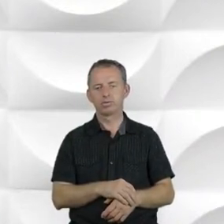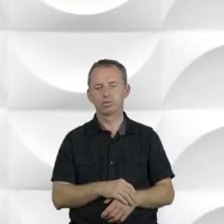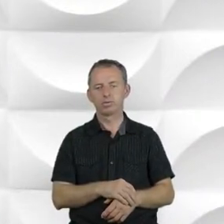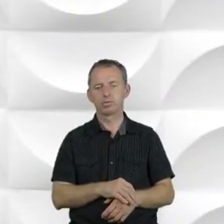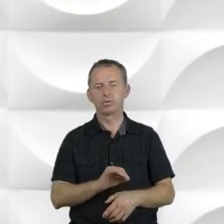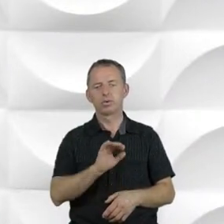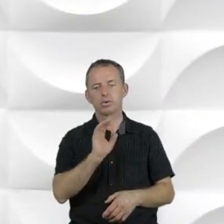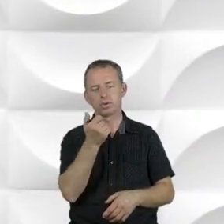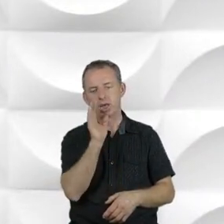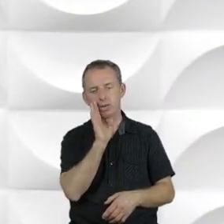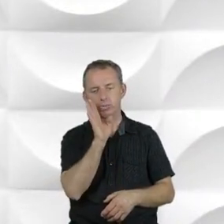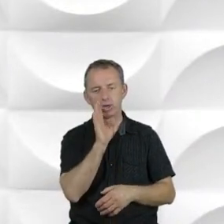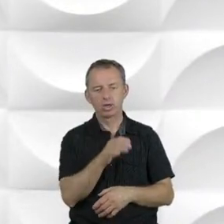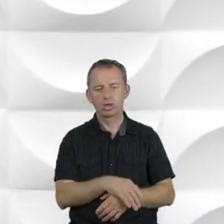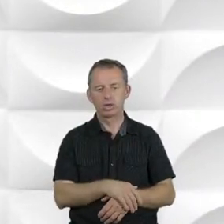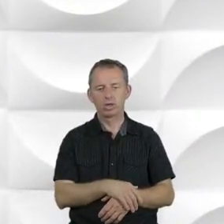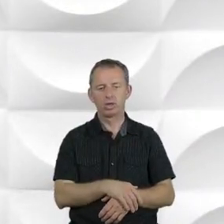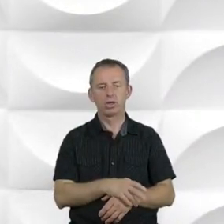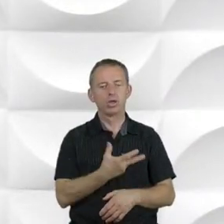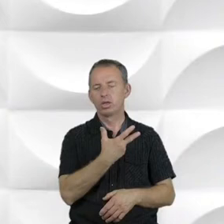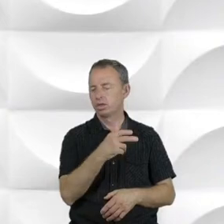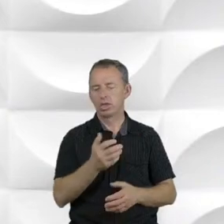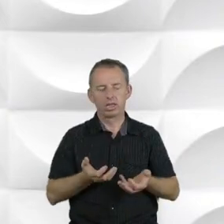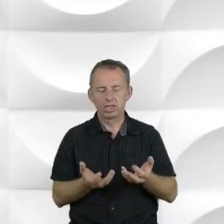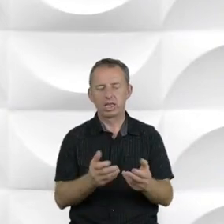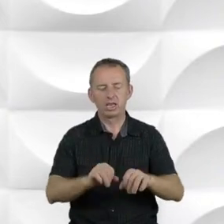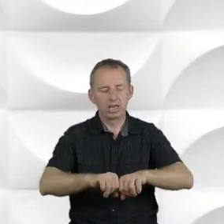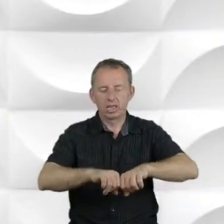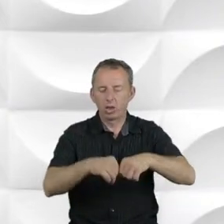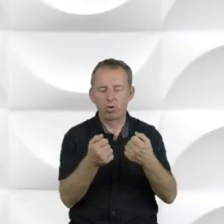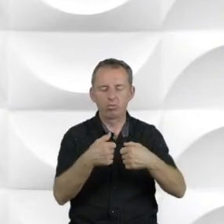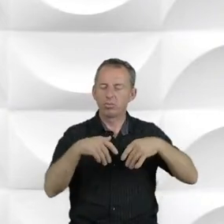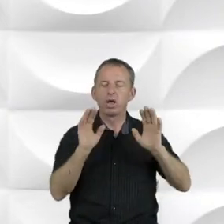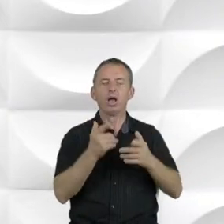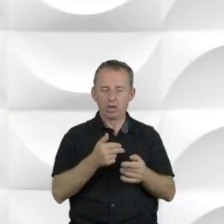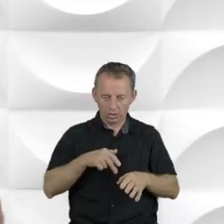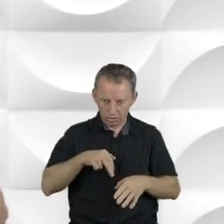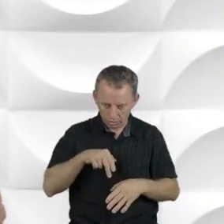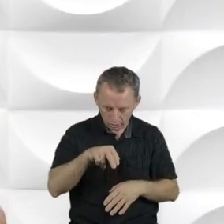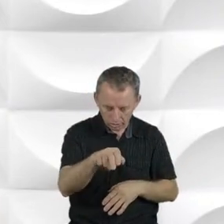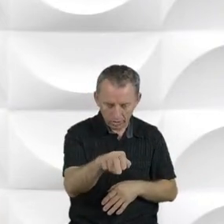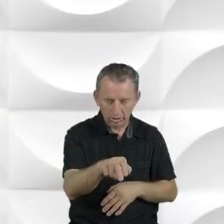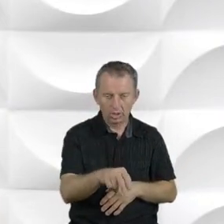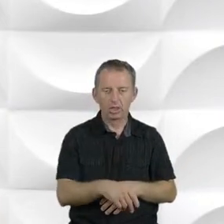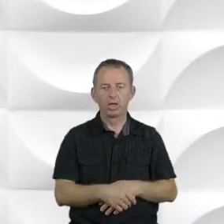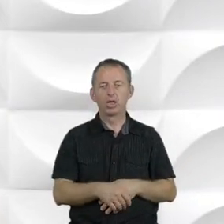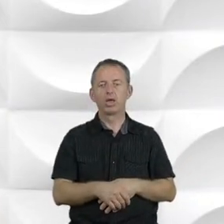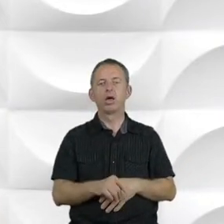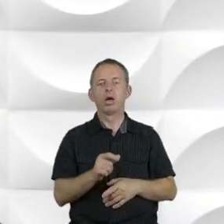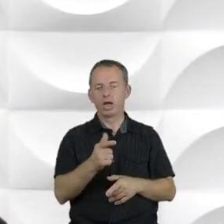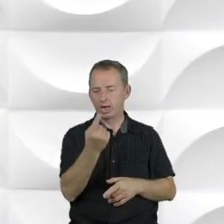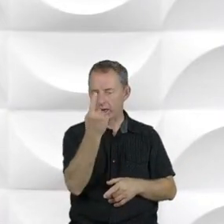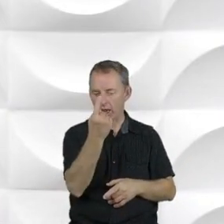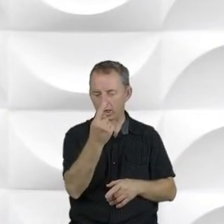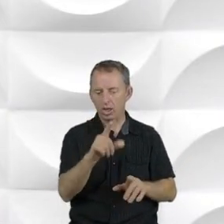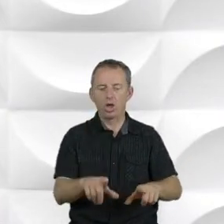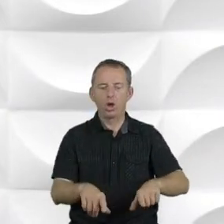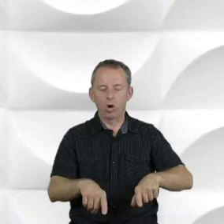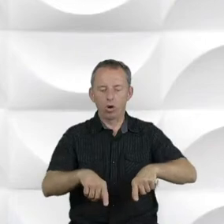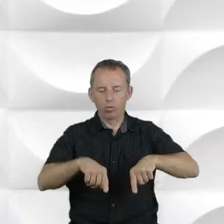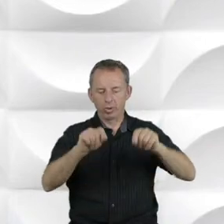aby nie zniechęcać się, tylko iść raz obraną